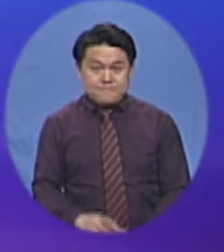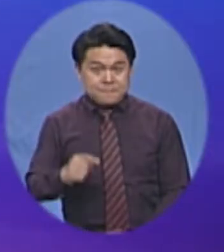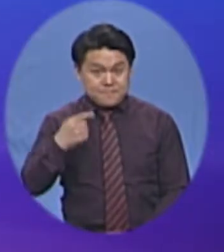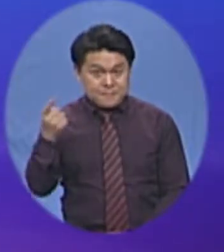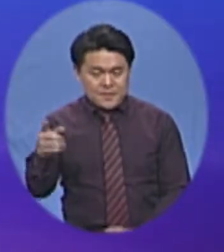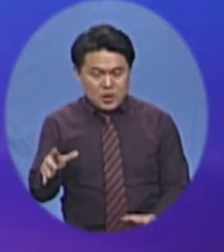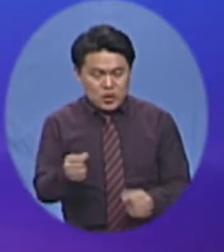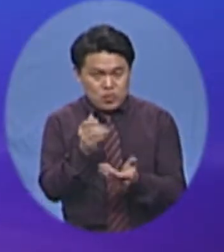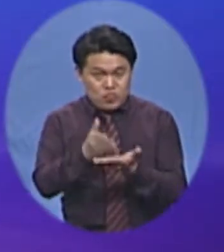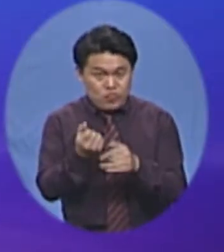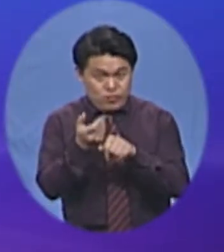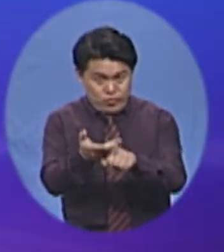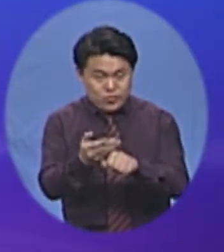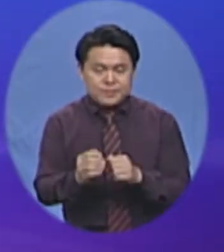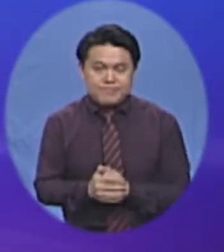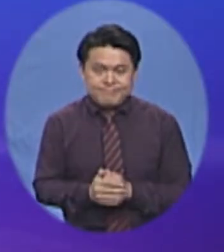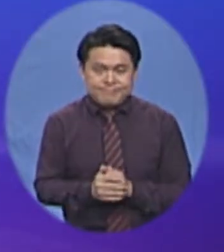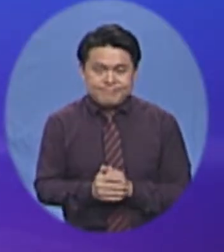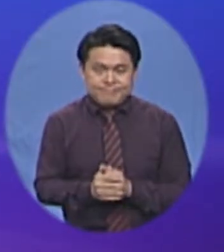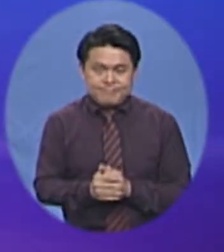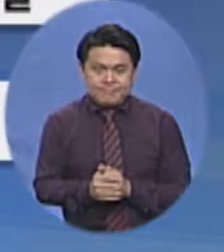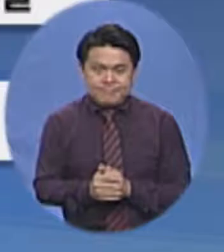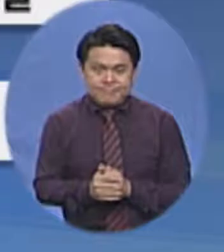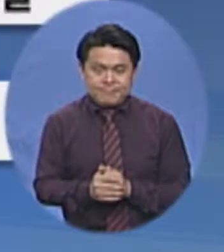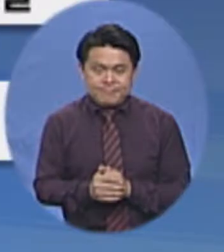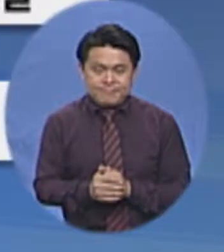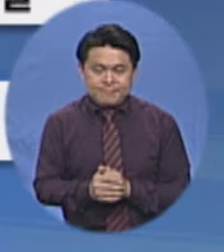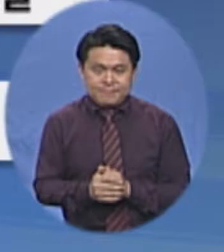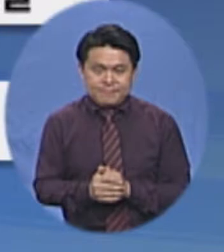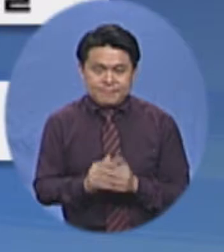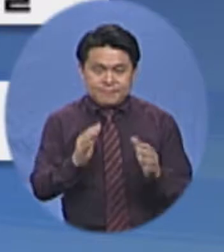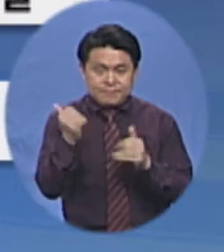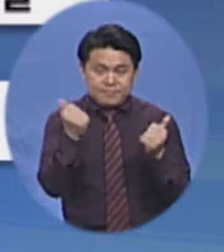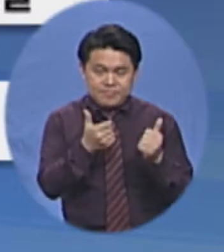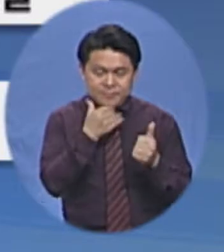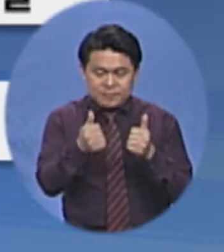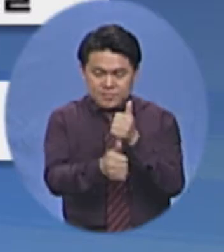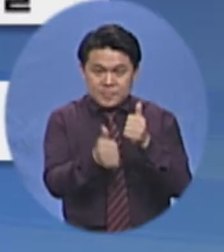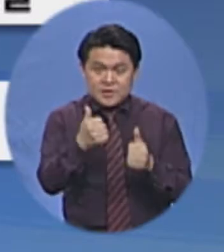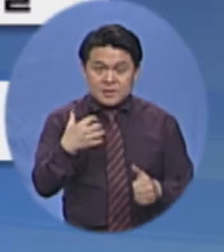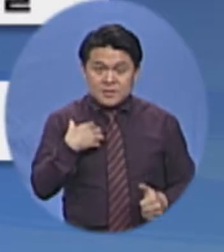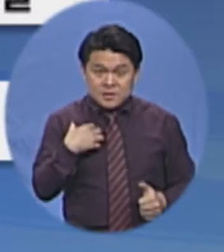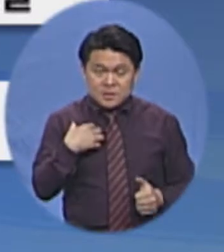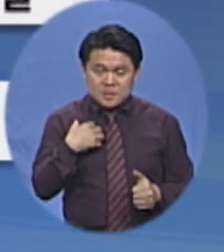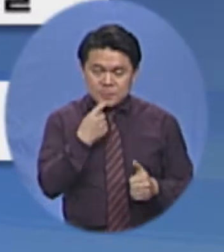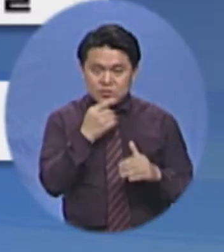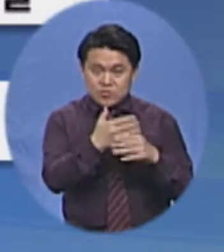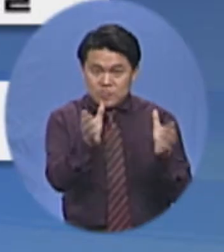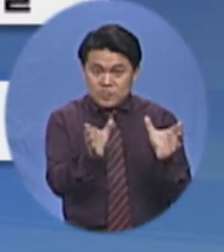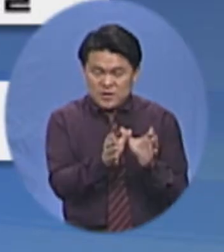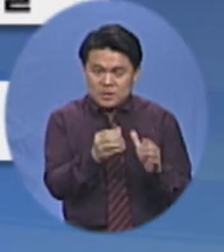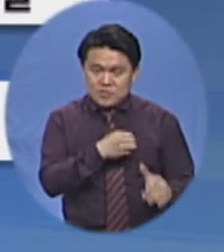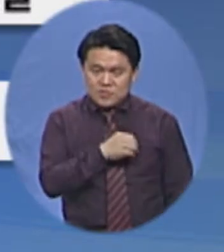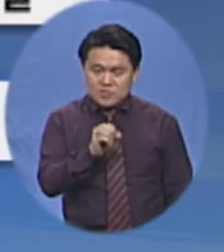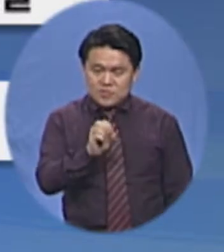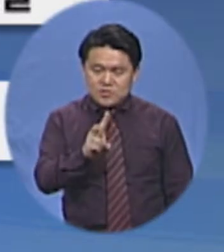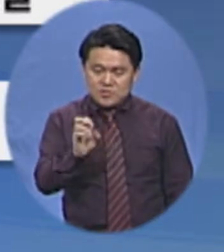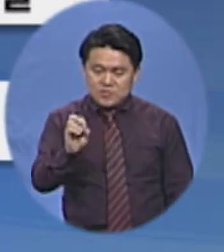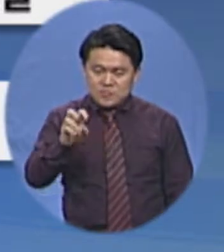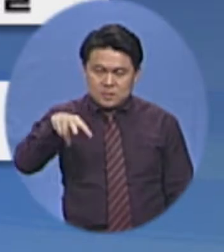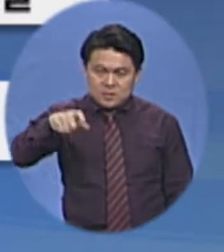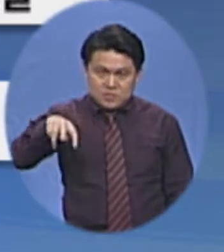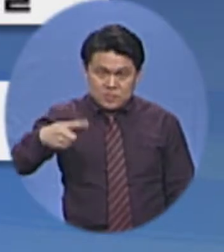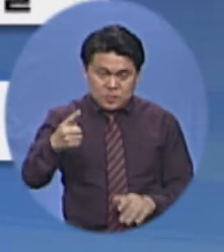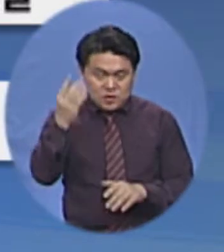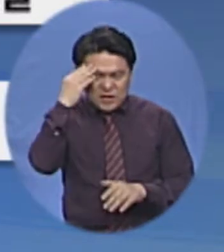계속해서 간추린 뉴스 소식 전해드립니다. 국회 보건복지위원장을 맡고 있는 더불어민주당 양승조 의원이